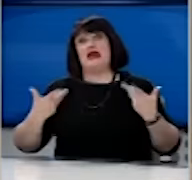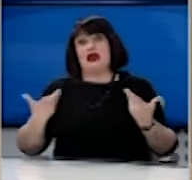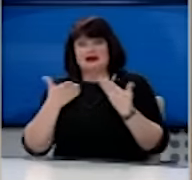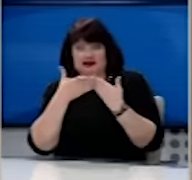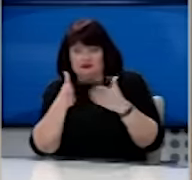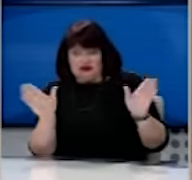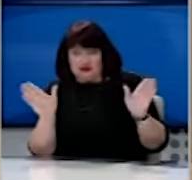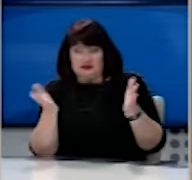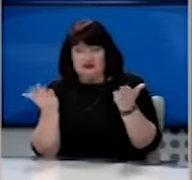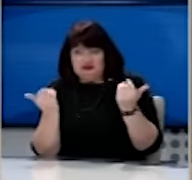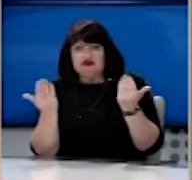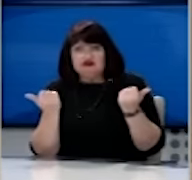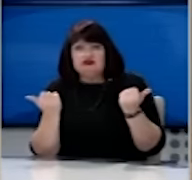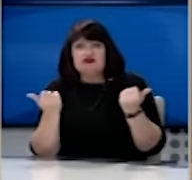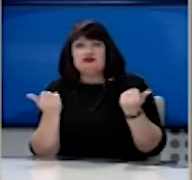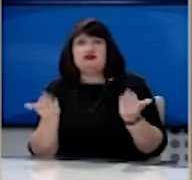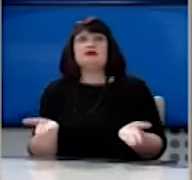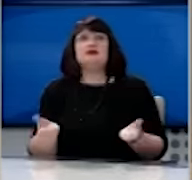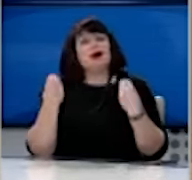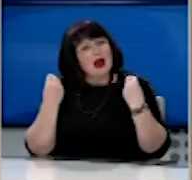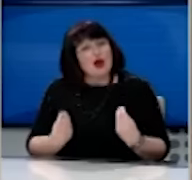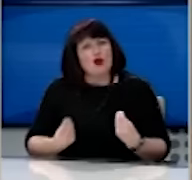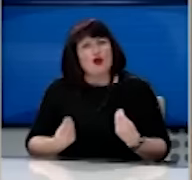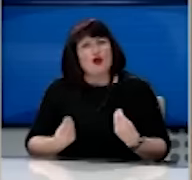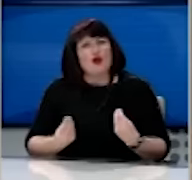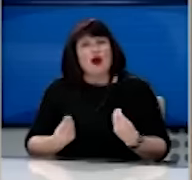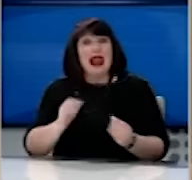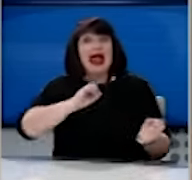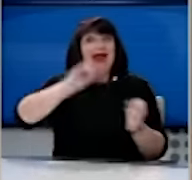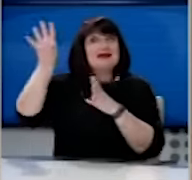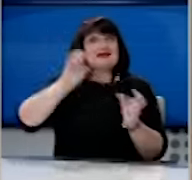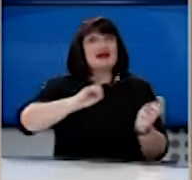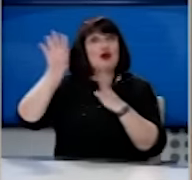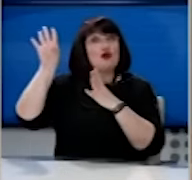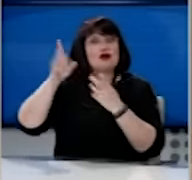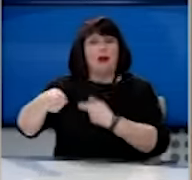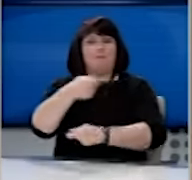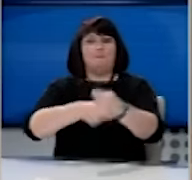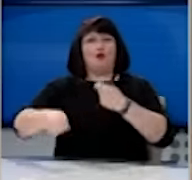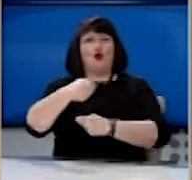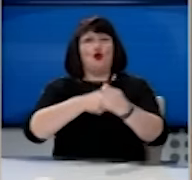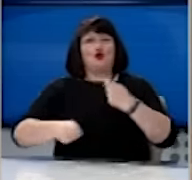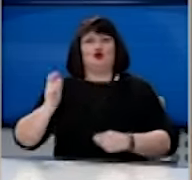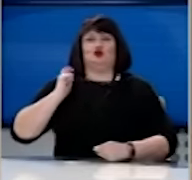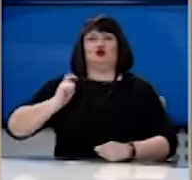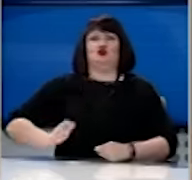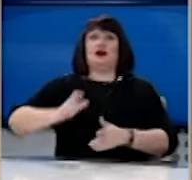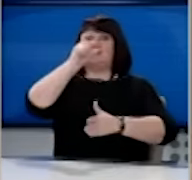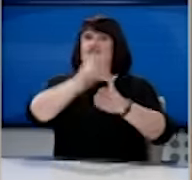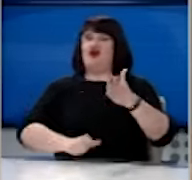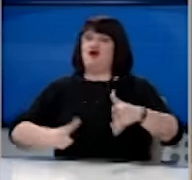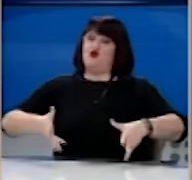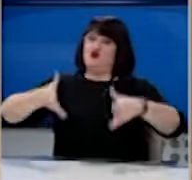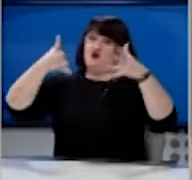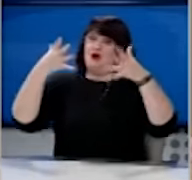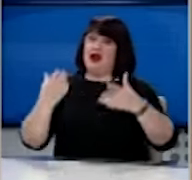εξωστρέφεια όμως είναι πολύ καλή για τους εξαγωγείς, για τους μεγαλεμπόρους, για τους μεγαλοξενοδόχους και